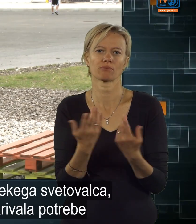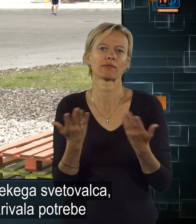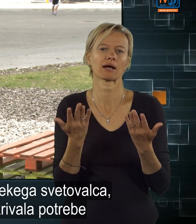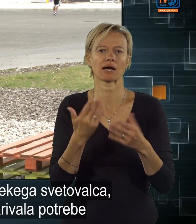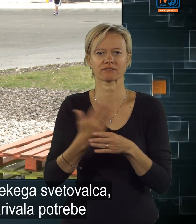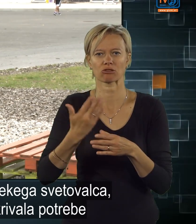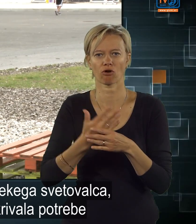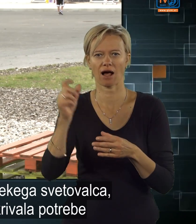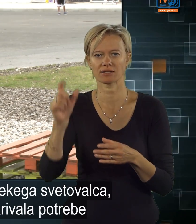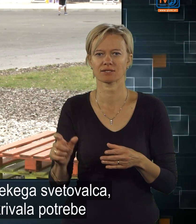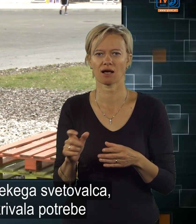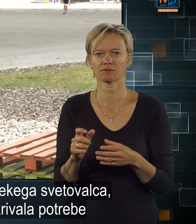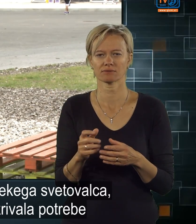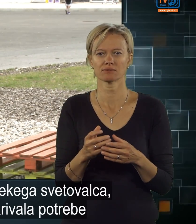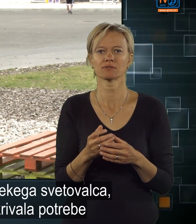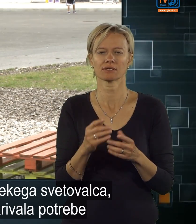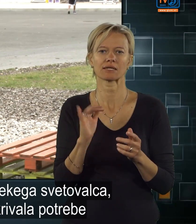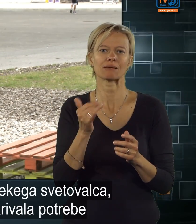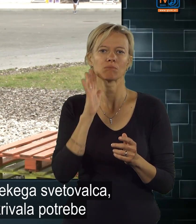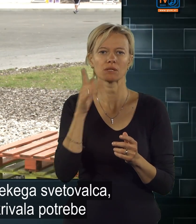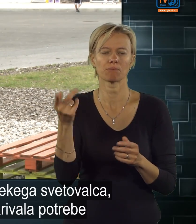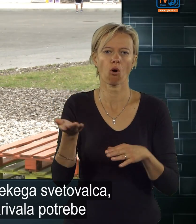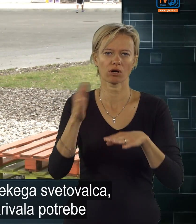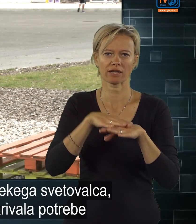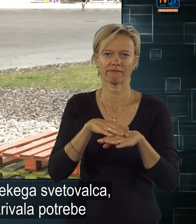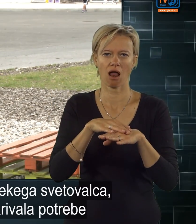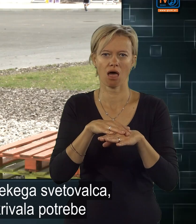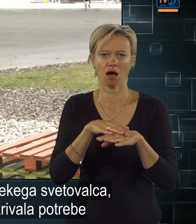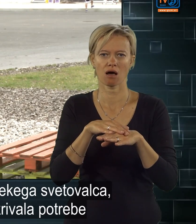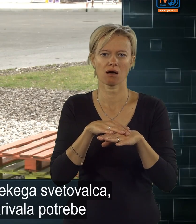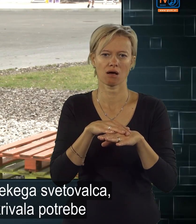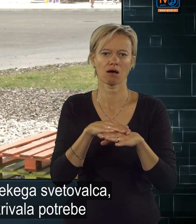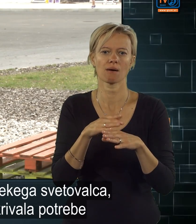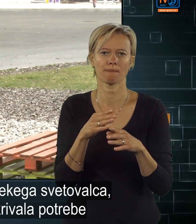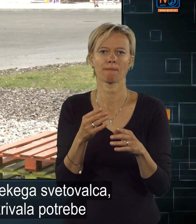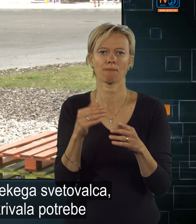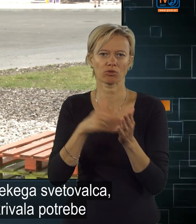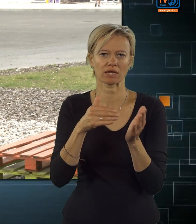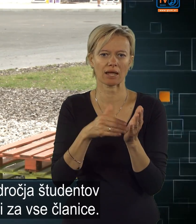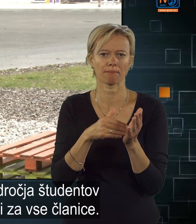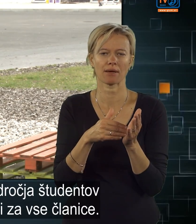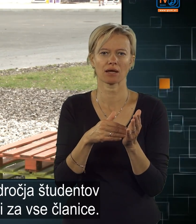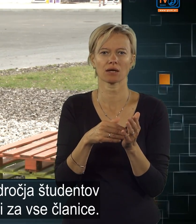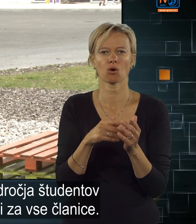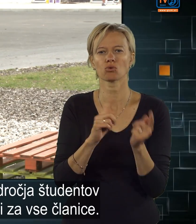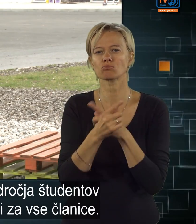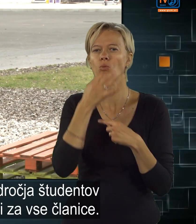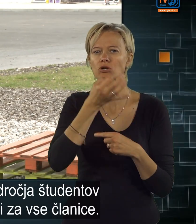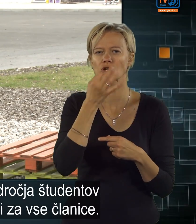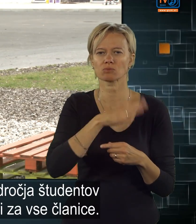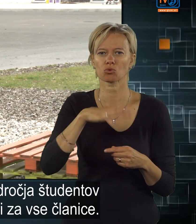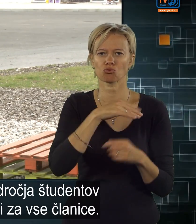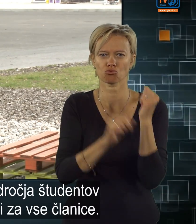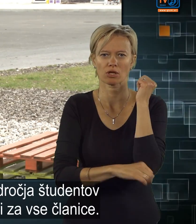statusom nekega svetovalca, svetovalke, ki bi pokrivala potrebe oziroma vprašanja